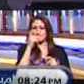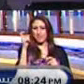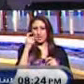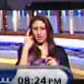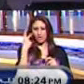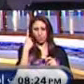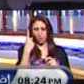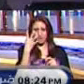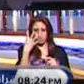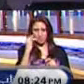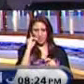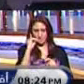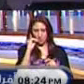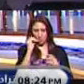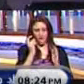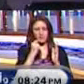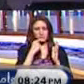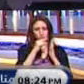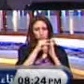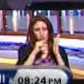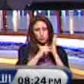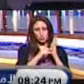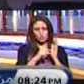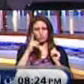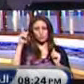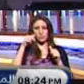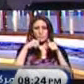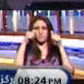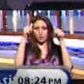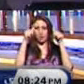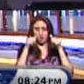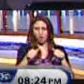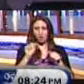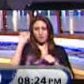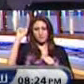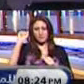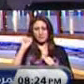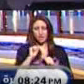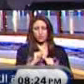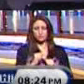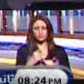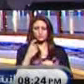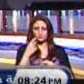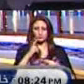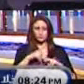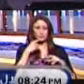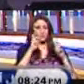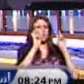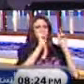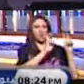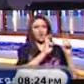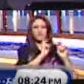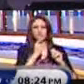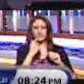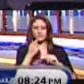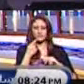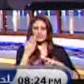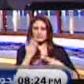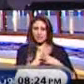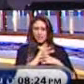141 وانفرد باصدار القرار دون مجلس الوزراء. وجاء ايضا في تقرير الطعن ان الحكم الصادر لمحكمة